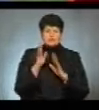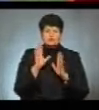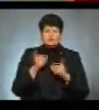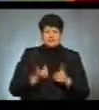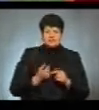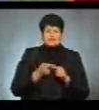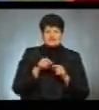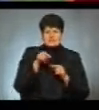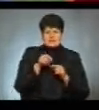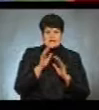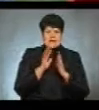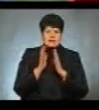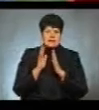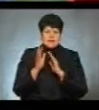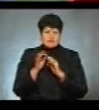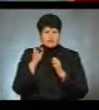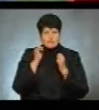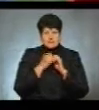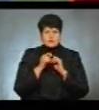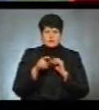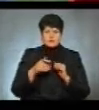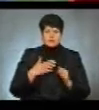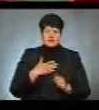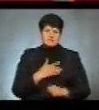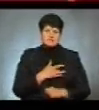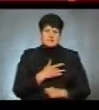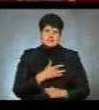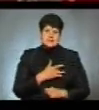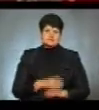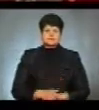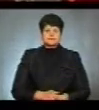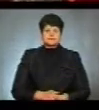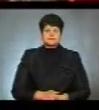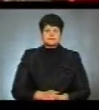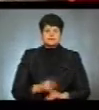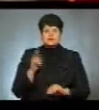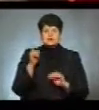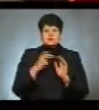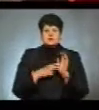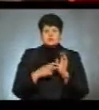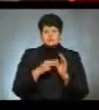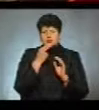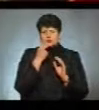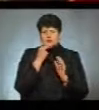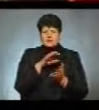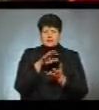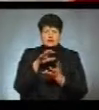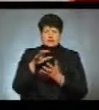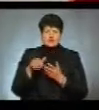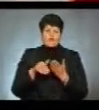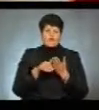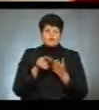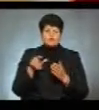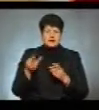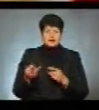в пам'яті людей, в наших серцях. 170 продуктових наборів волонтери Тернопільського